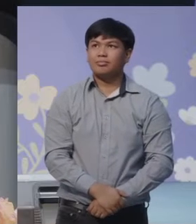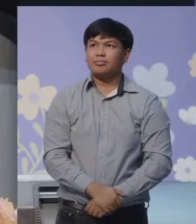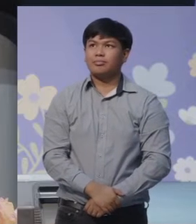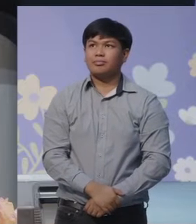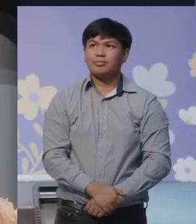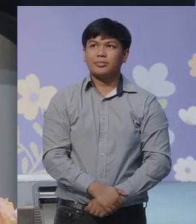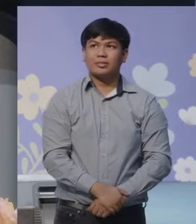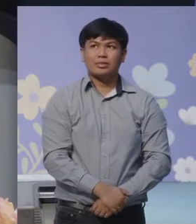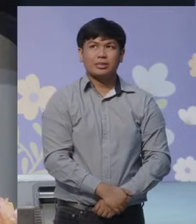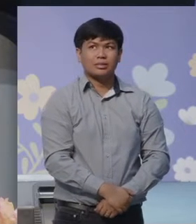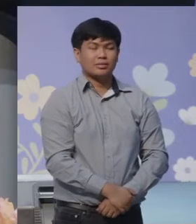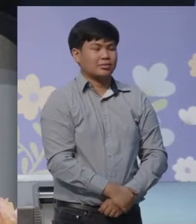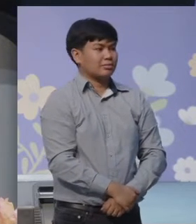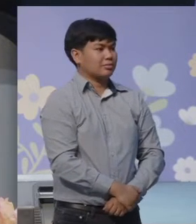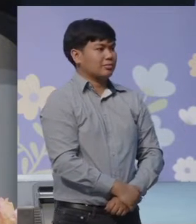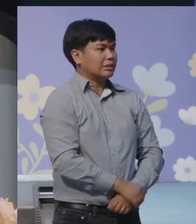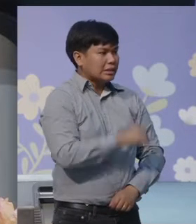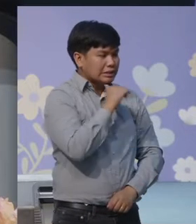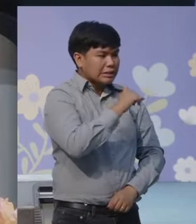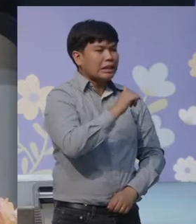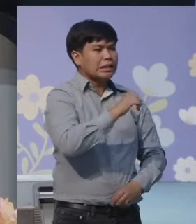Hindi dapat nangyayari.